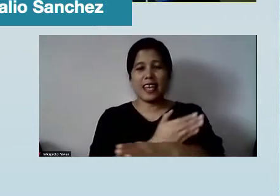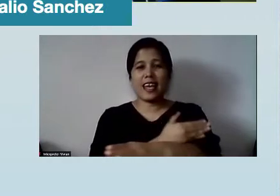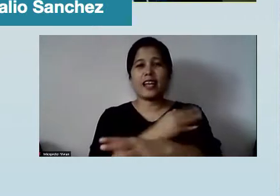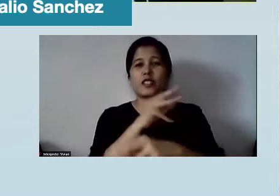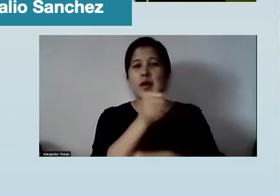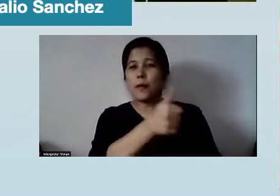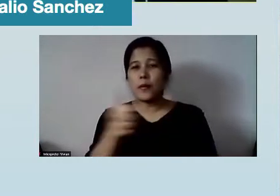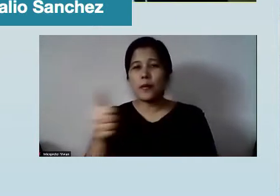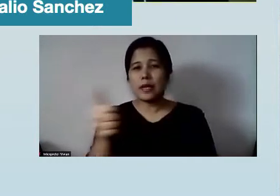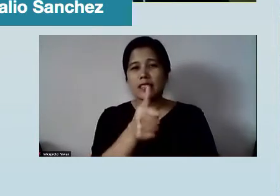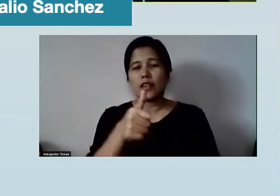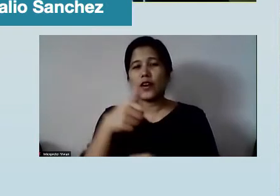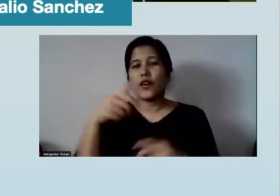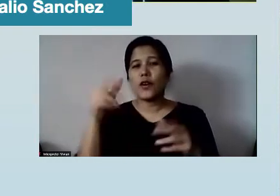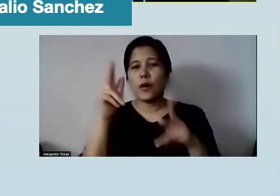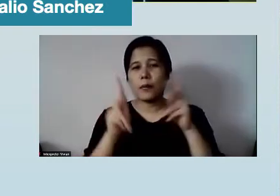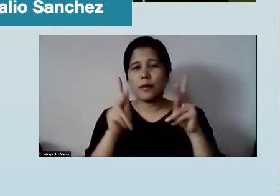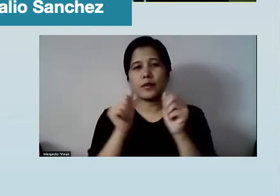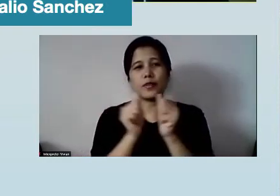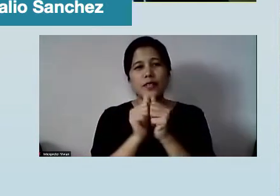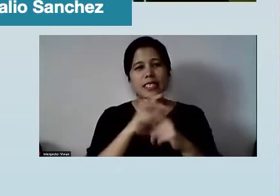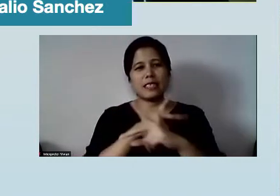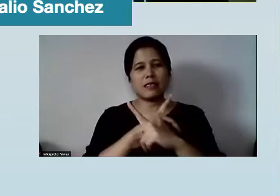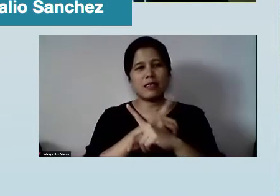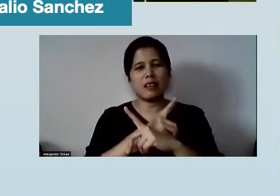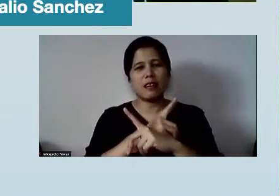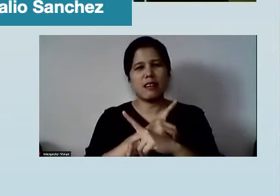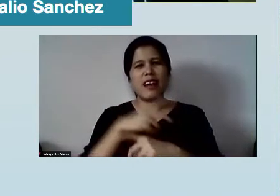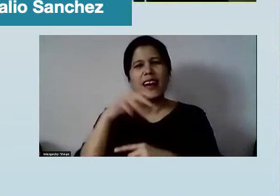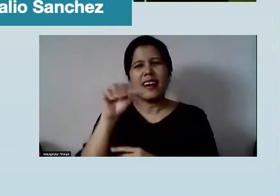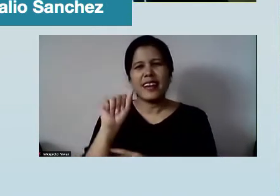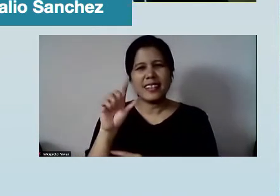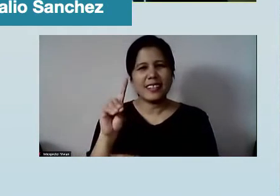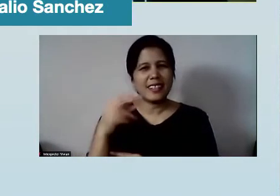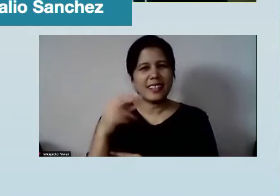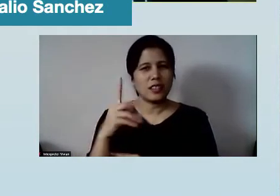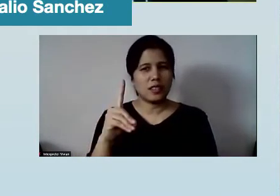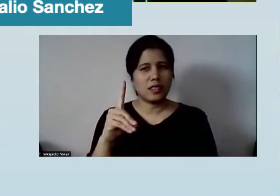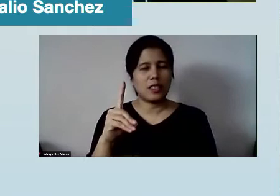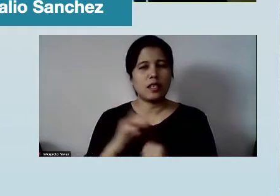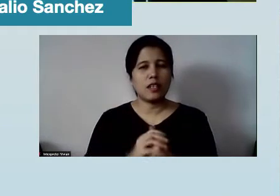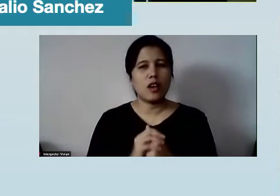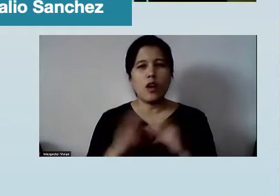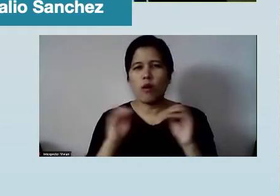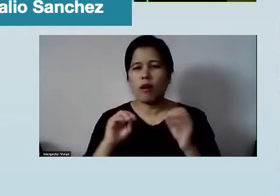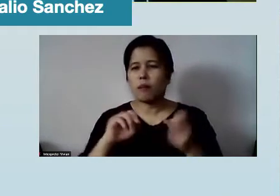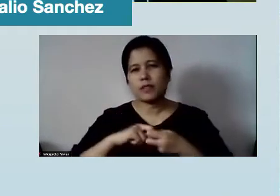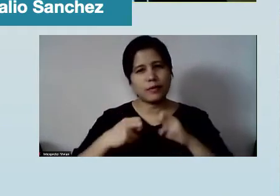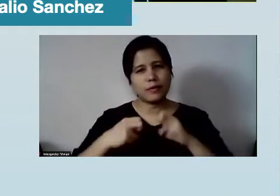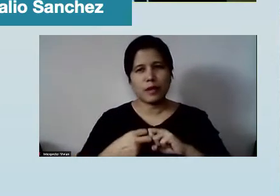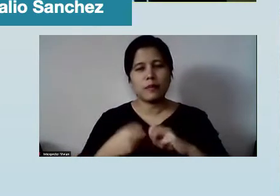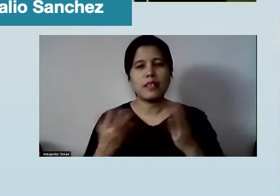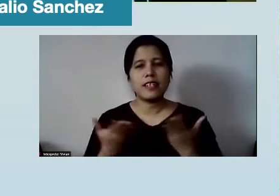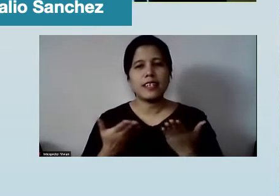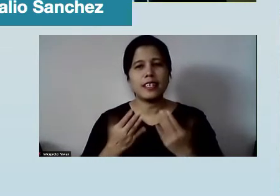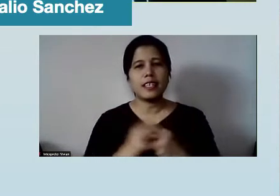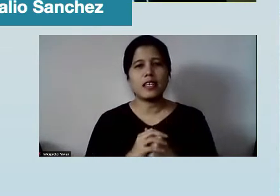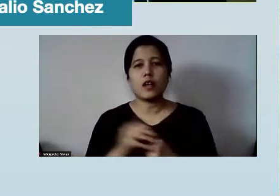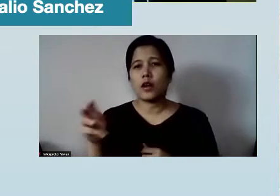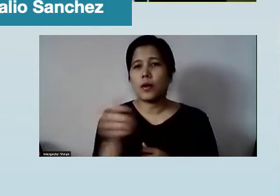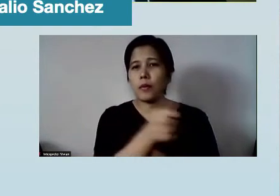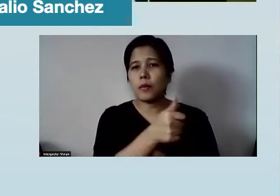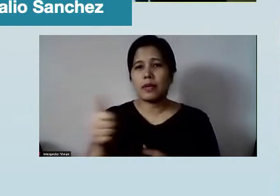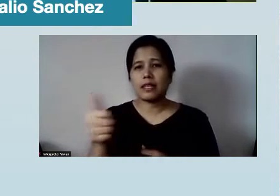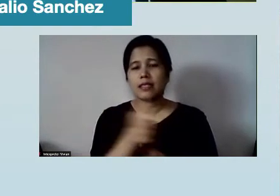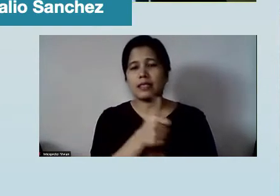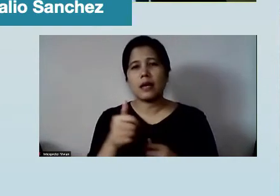disability. Sa bagay naman, ang mga may ADHD, wala kayong masyadong problema dito sa mobility. Pero